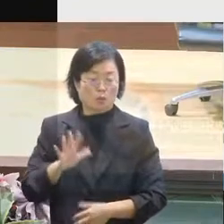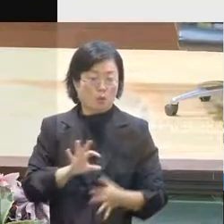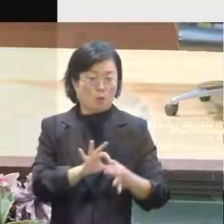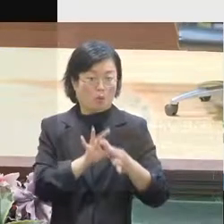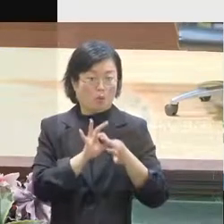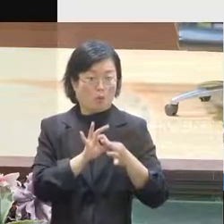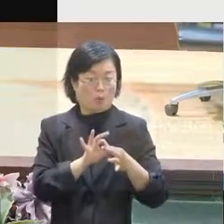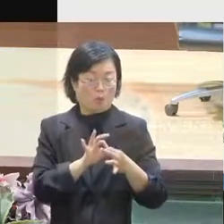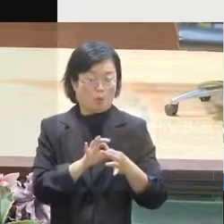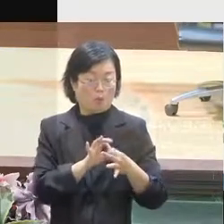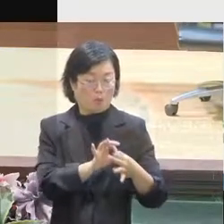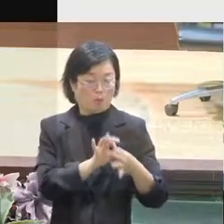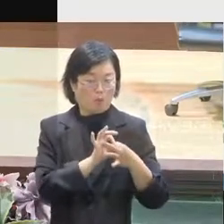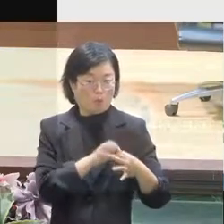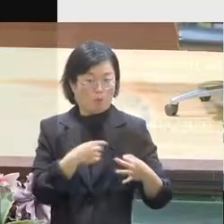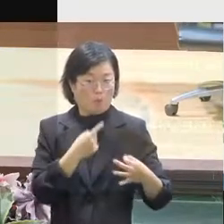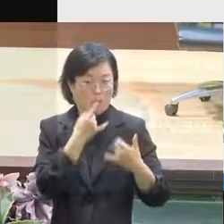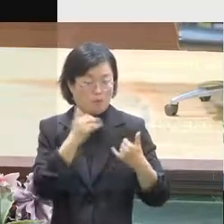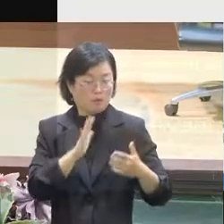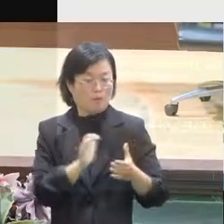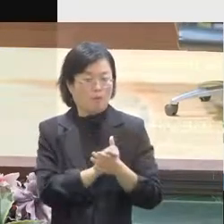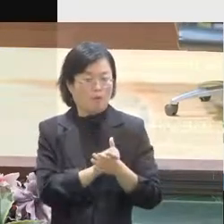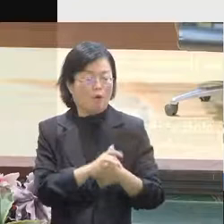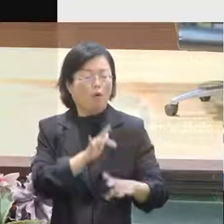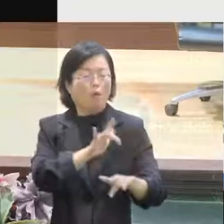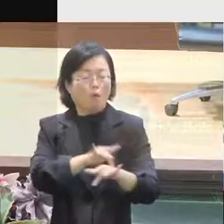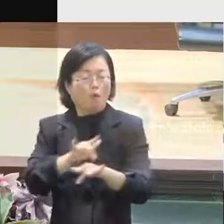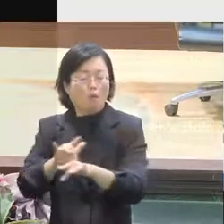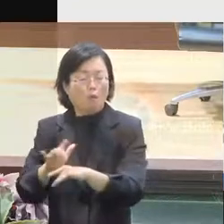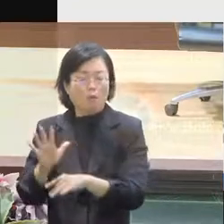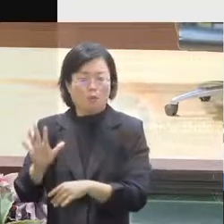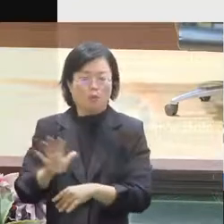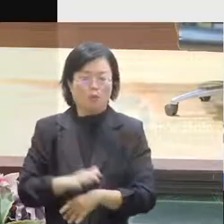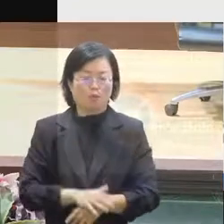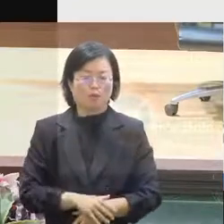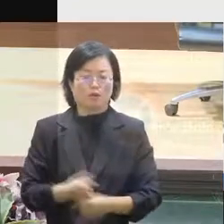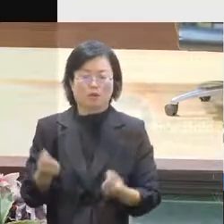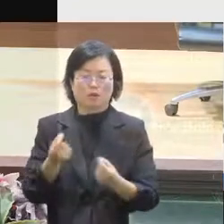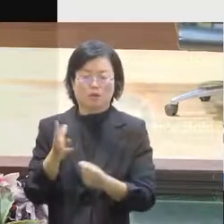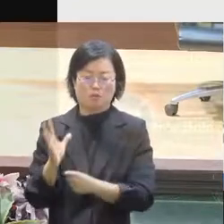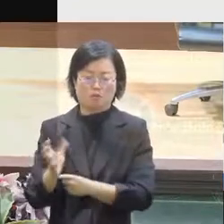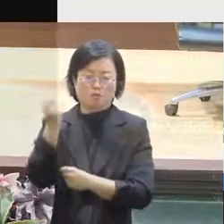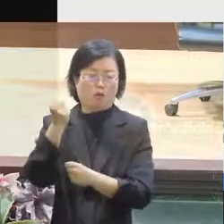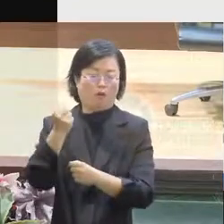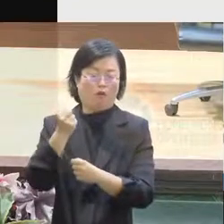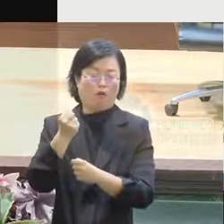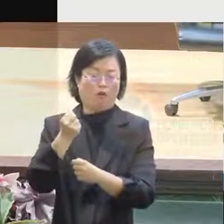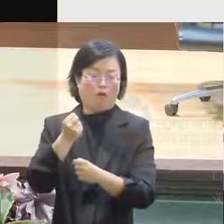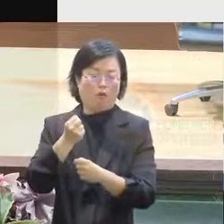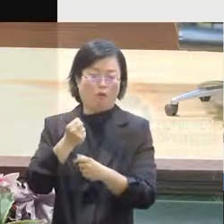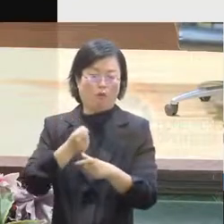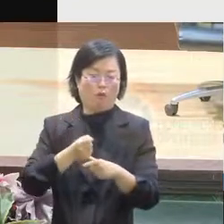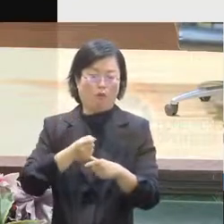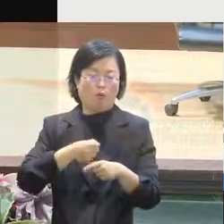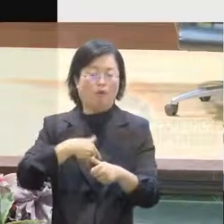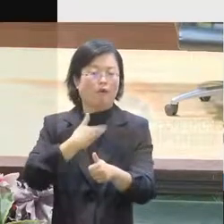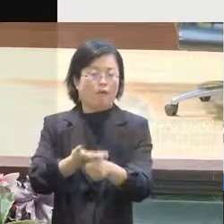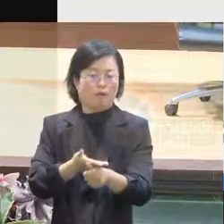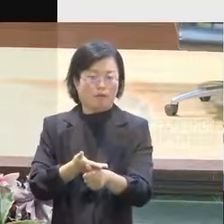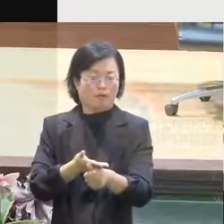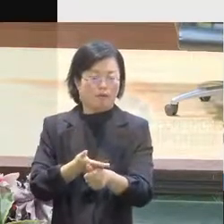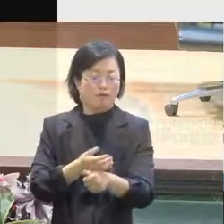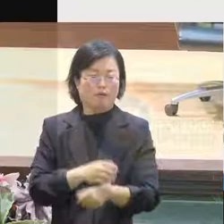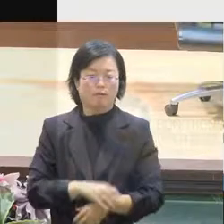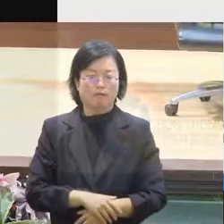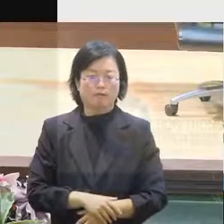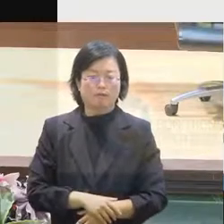所了解了，比如说 machine readable， 比如说开放授权，都是开放open data 社群以前